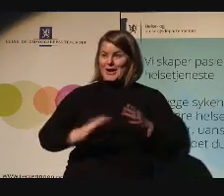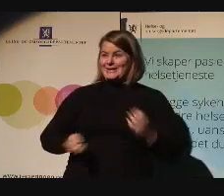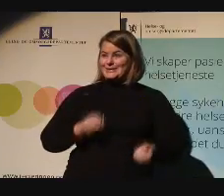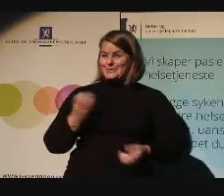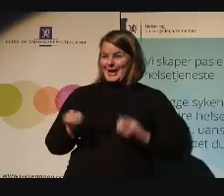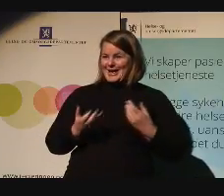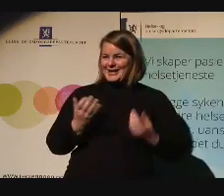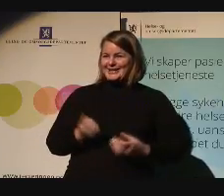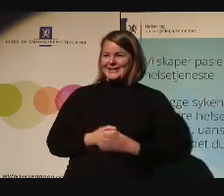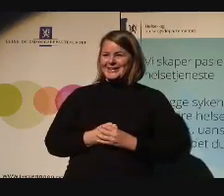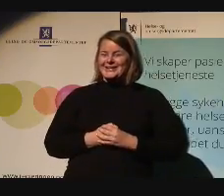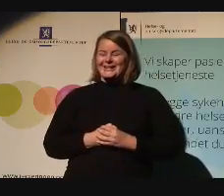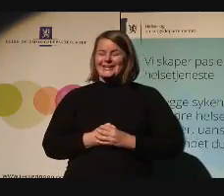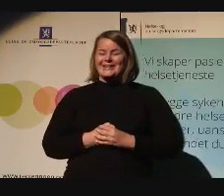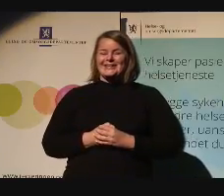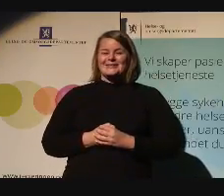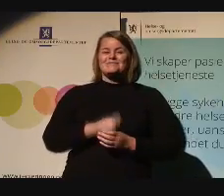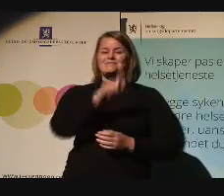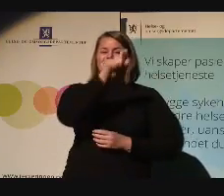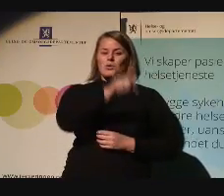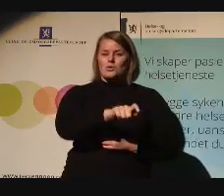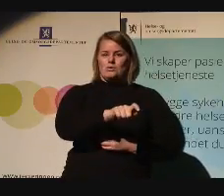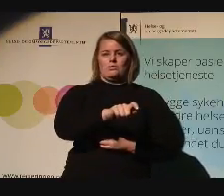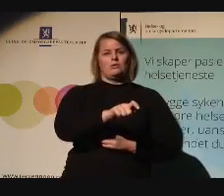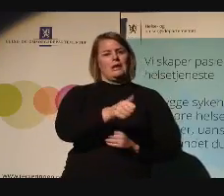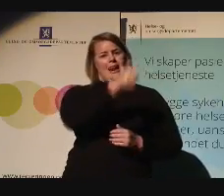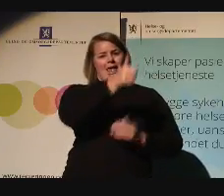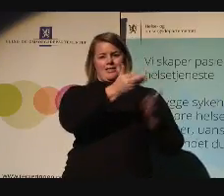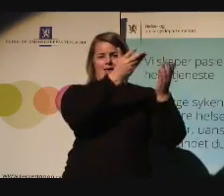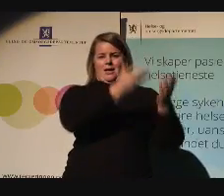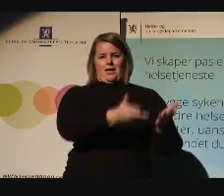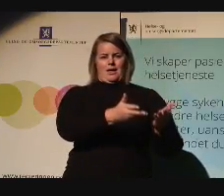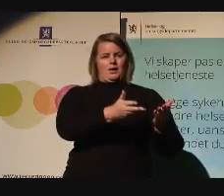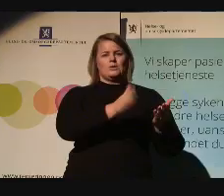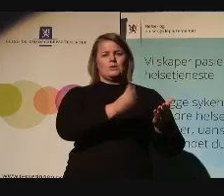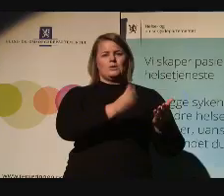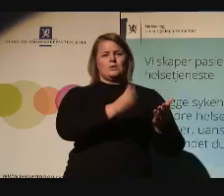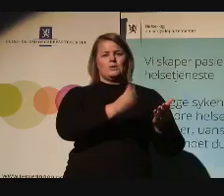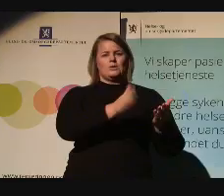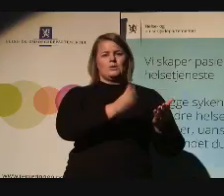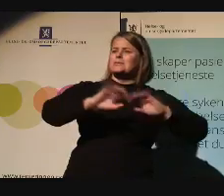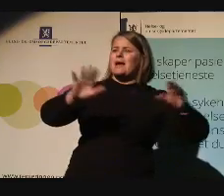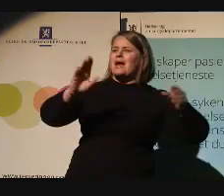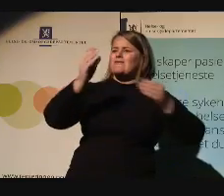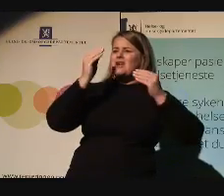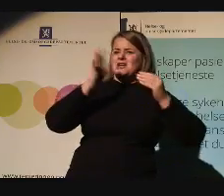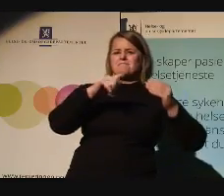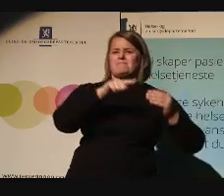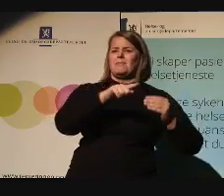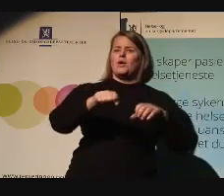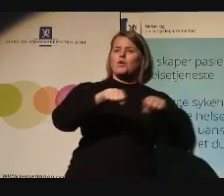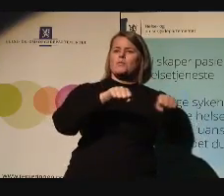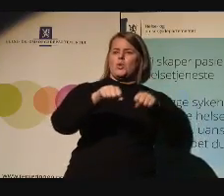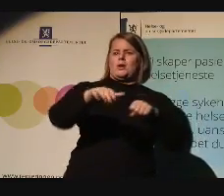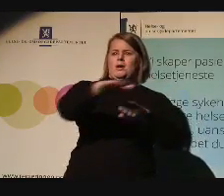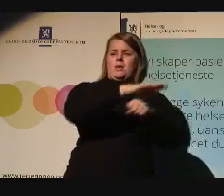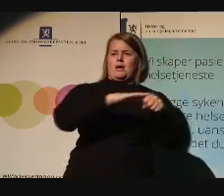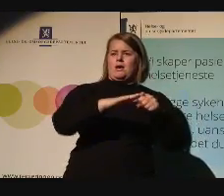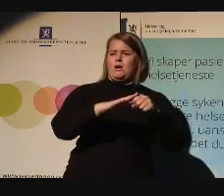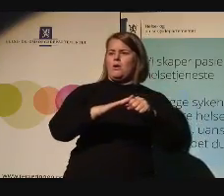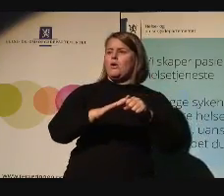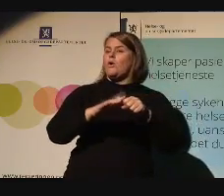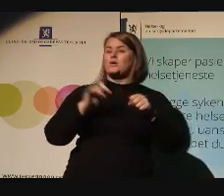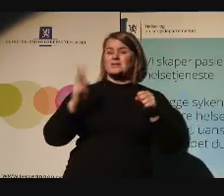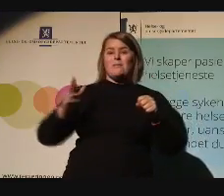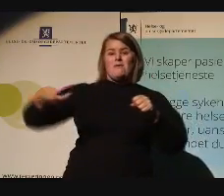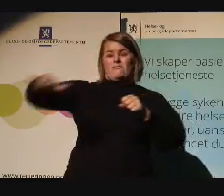hører på. Hun brukte lederrollen sin til å spre erfaringer I egen kommune, til andre kommuner I